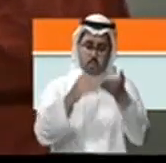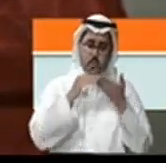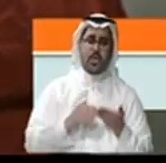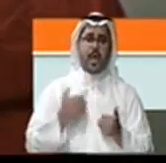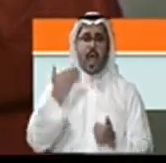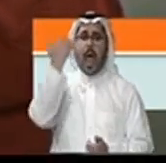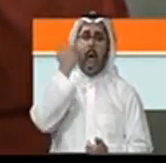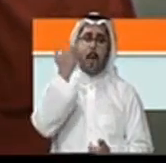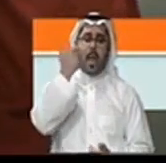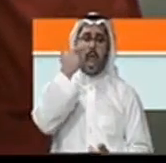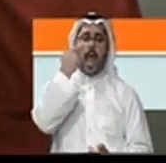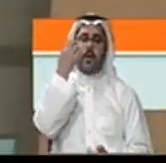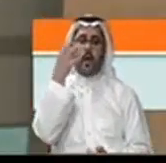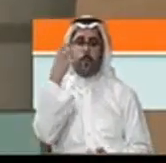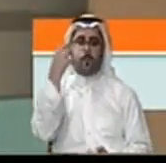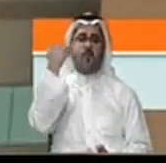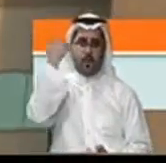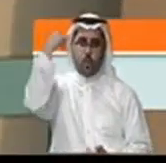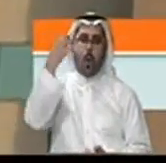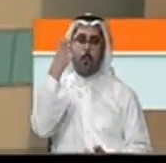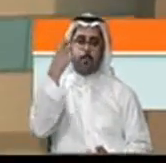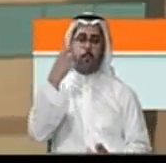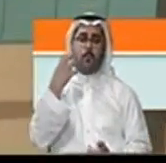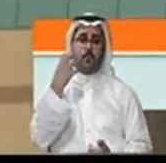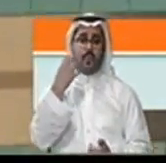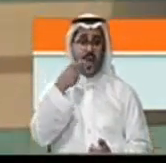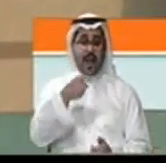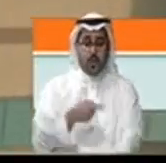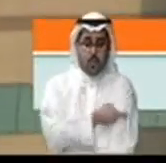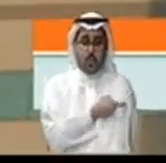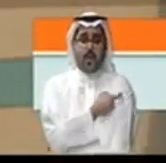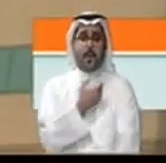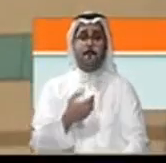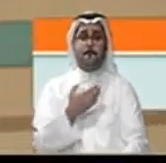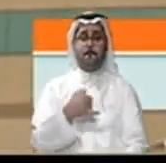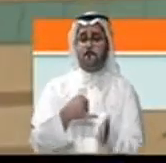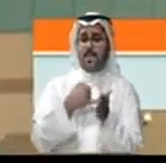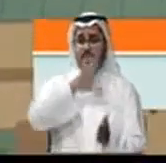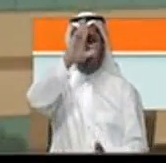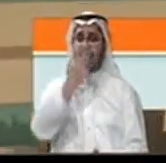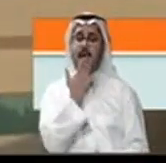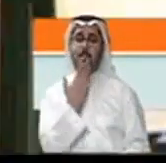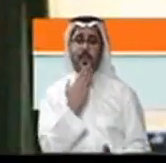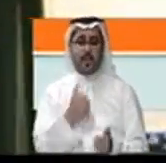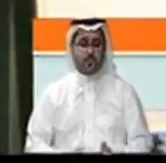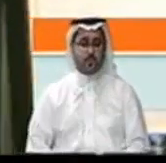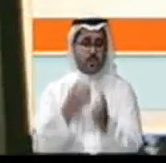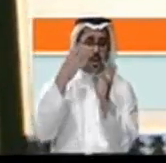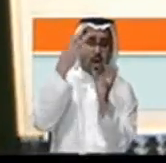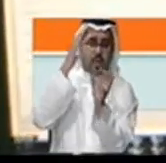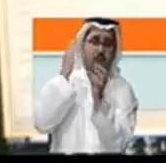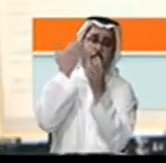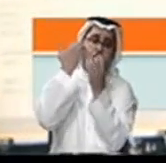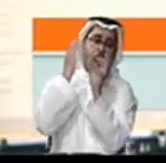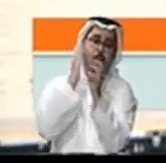حديثه معنا بعد خروجه من العملية التي أجراها في مدينة الملك عبدالله الطبية بمكة المكرمة لإزالة